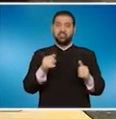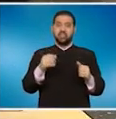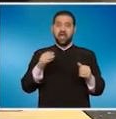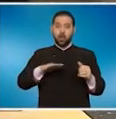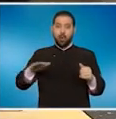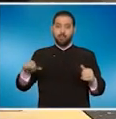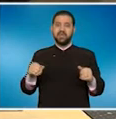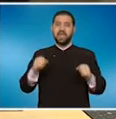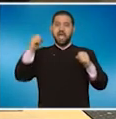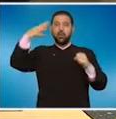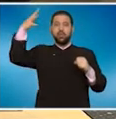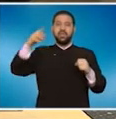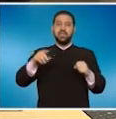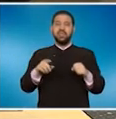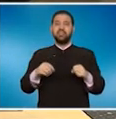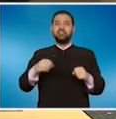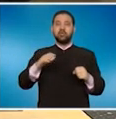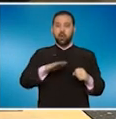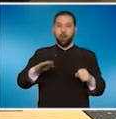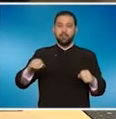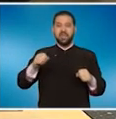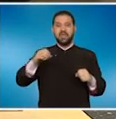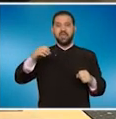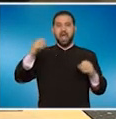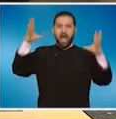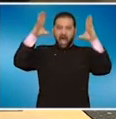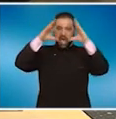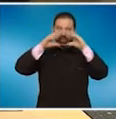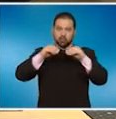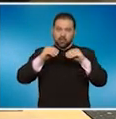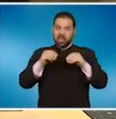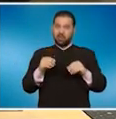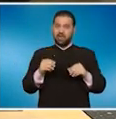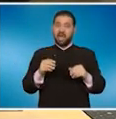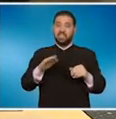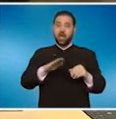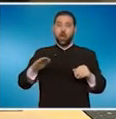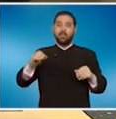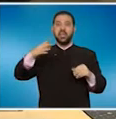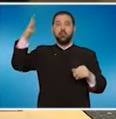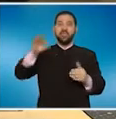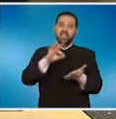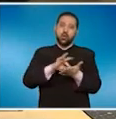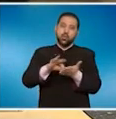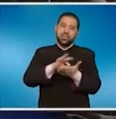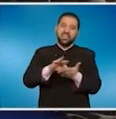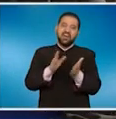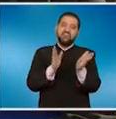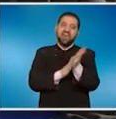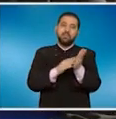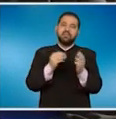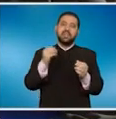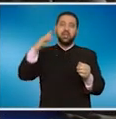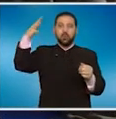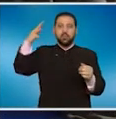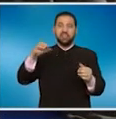fiii întunericului, se potrivește oarecumva cu cât devii fiul luminii și cultivi cele ale luminii, care sunt și faptele bune, ele te luminează